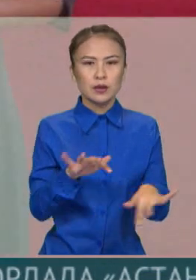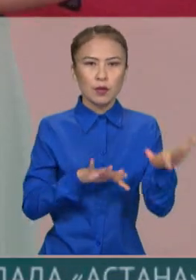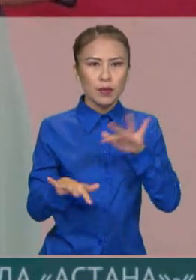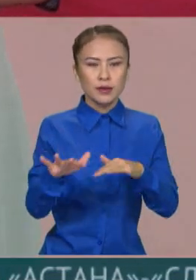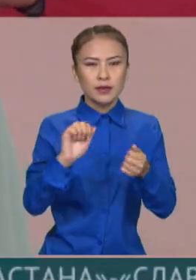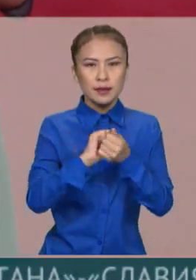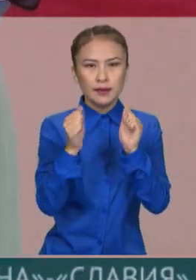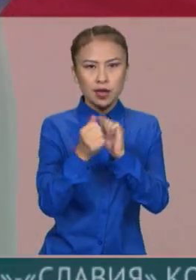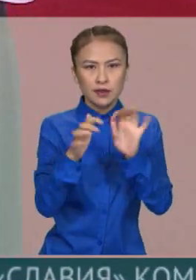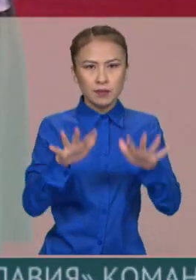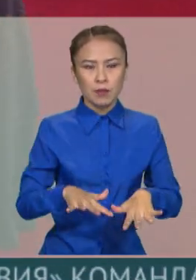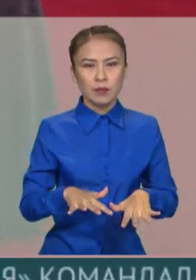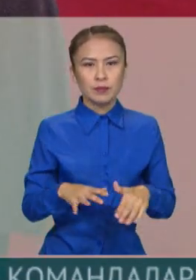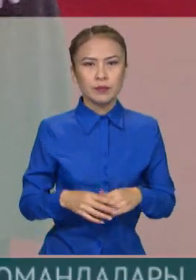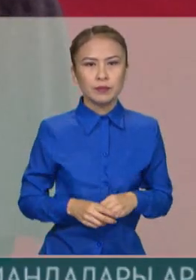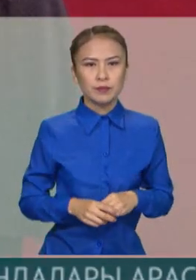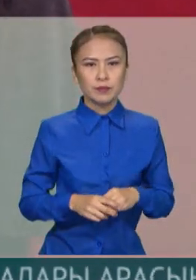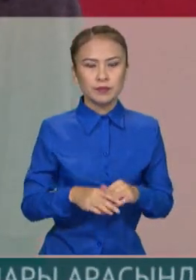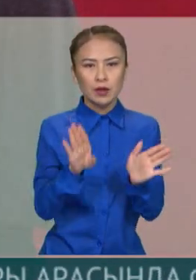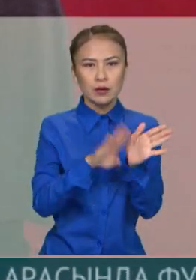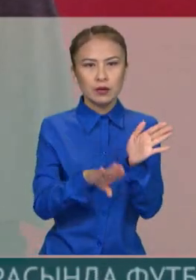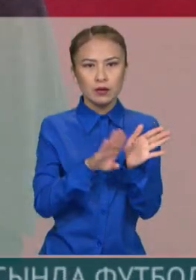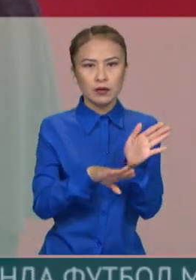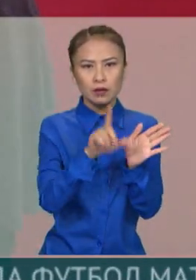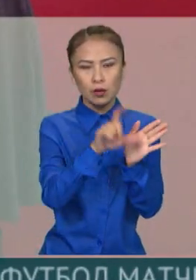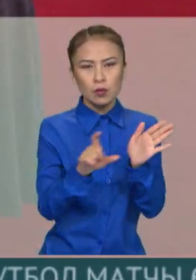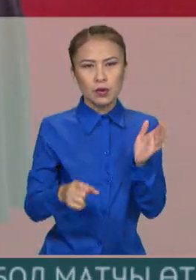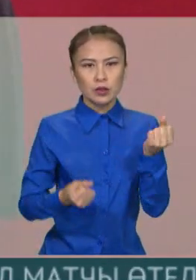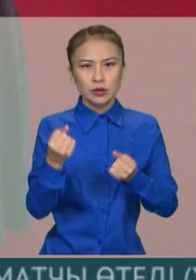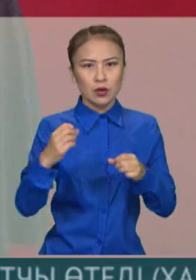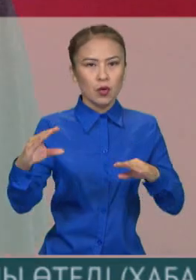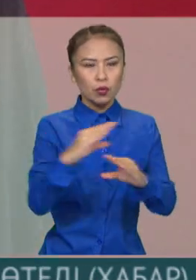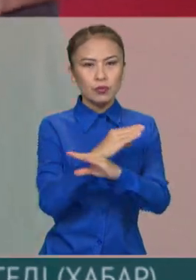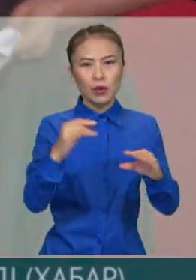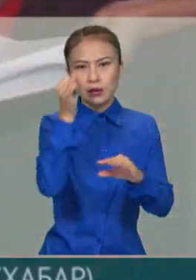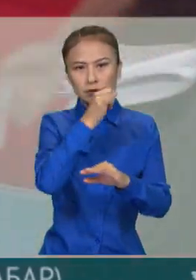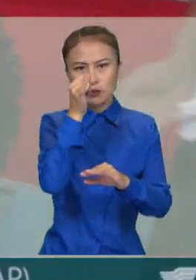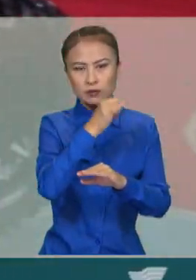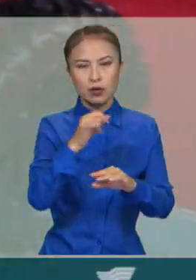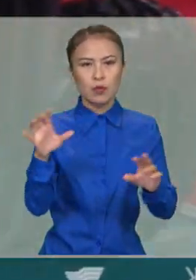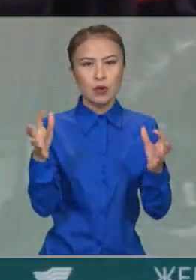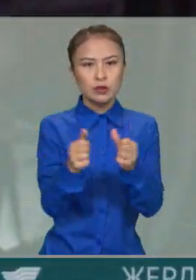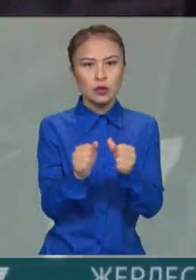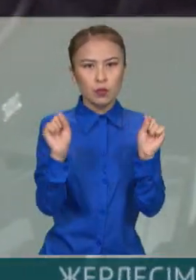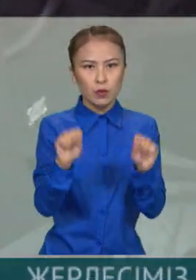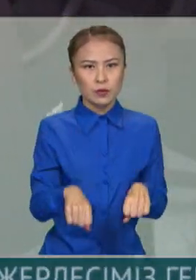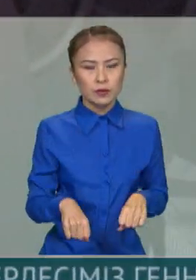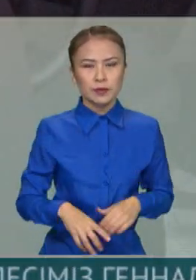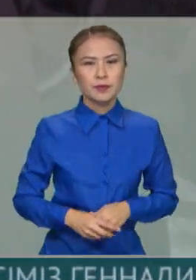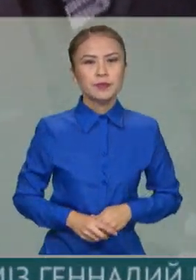тасты жерлерге барып, жаңағы қайдым қарапайым машиналар өте алмайтын жерлерде қылмыскерлерді ұстауға мүмкіндік береді.